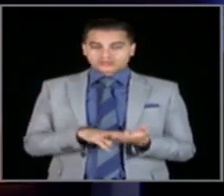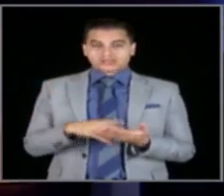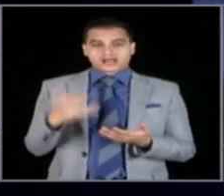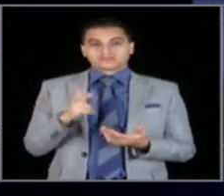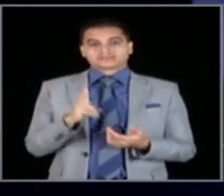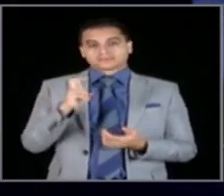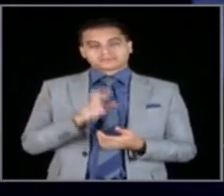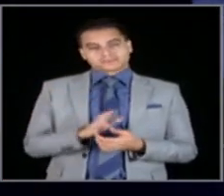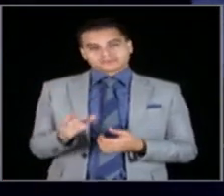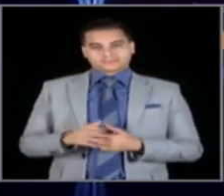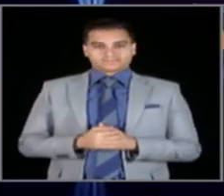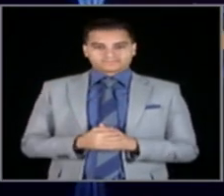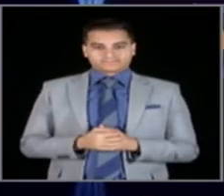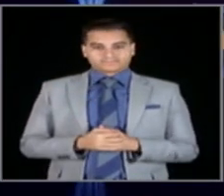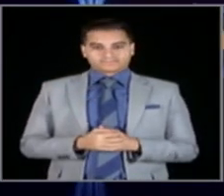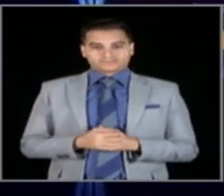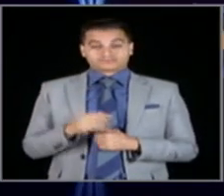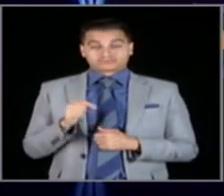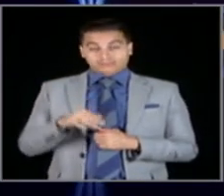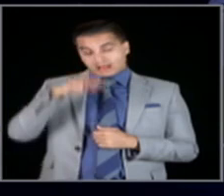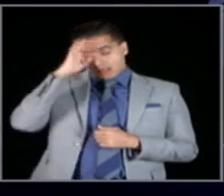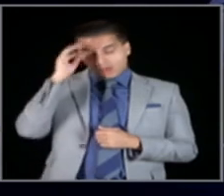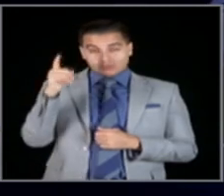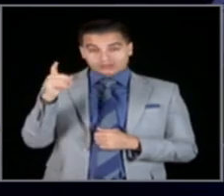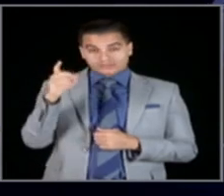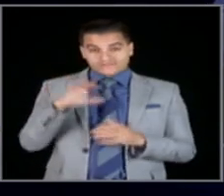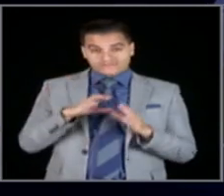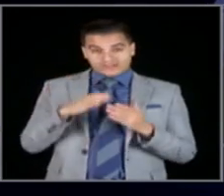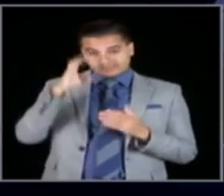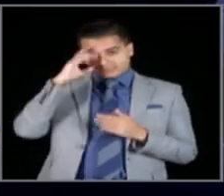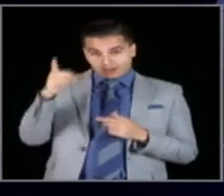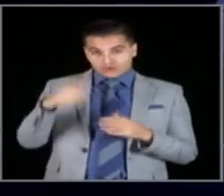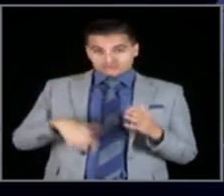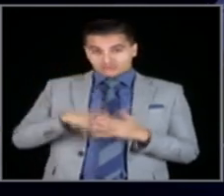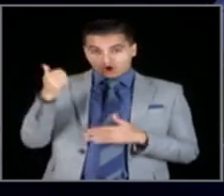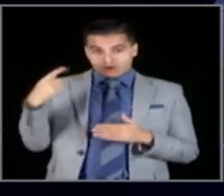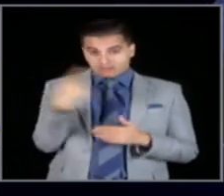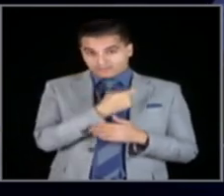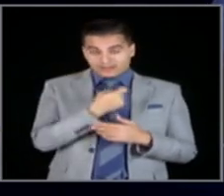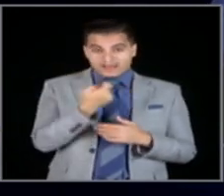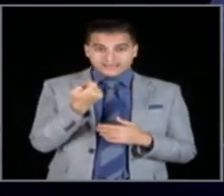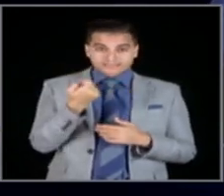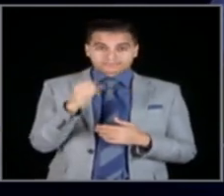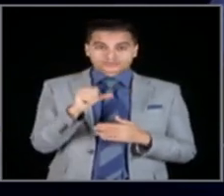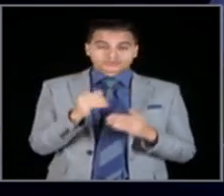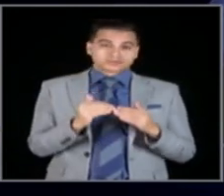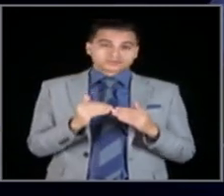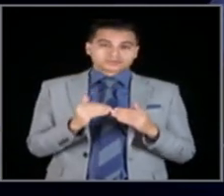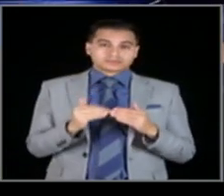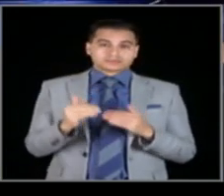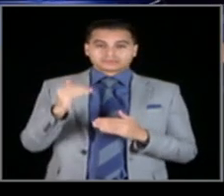صح، بقيتوا 70. لو الزمالك جاب ضربات الجزاء